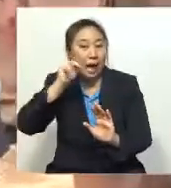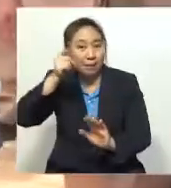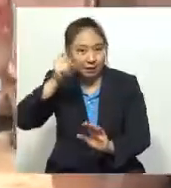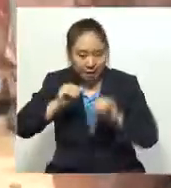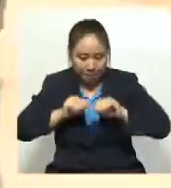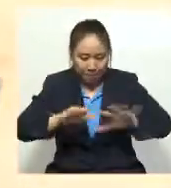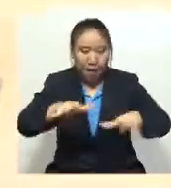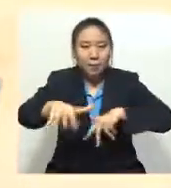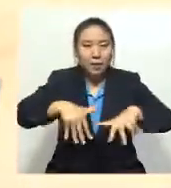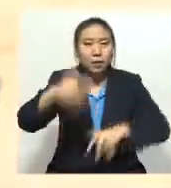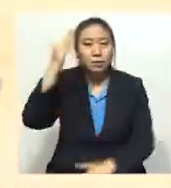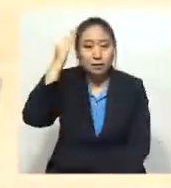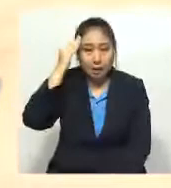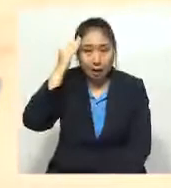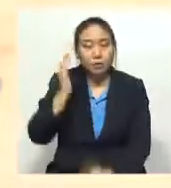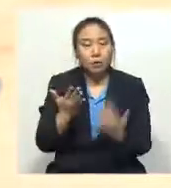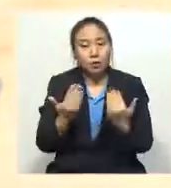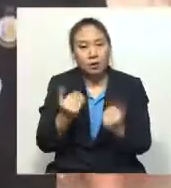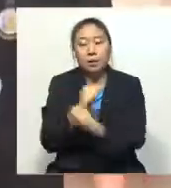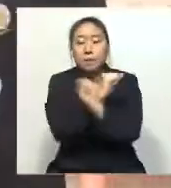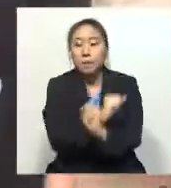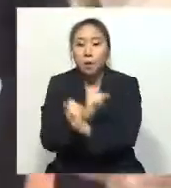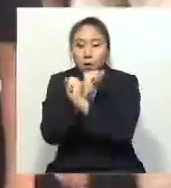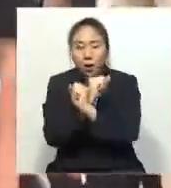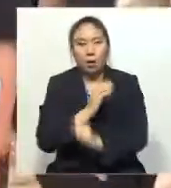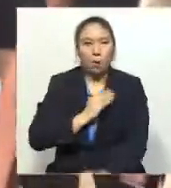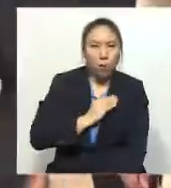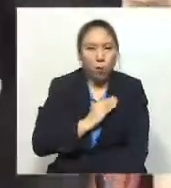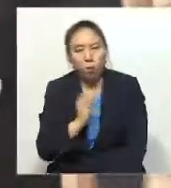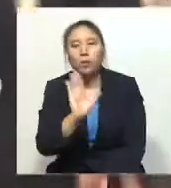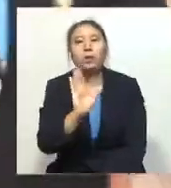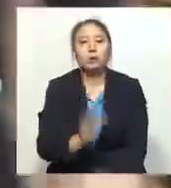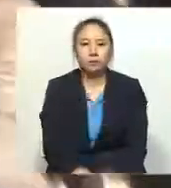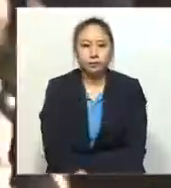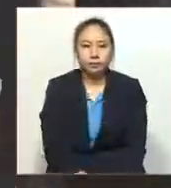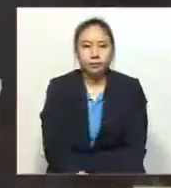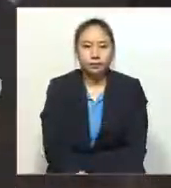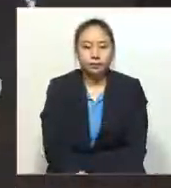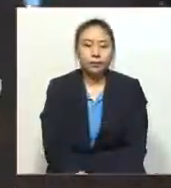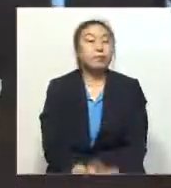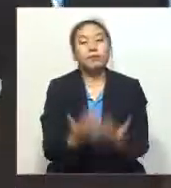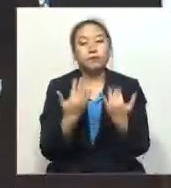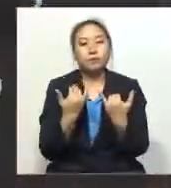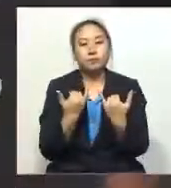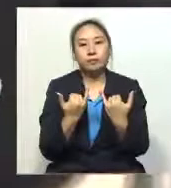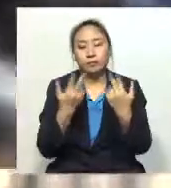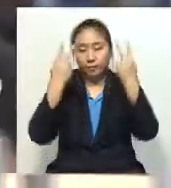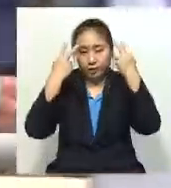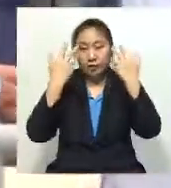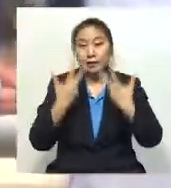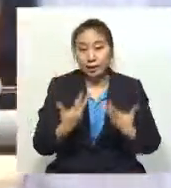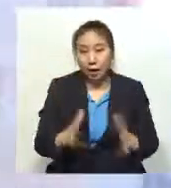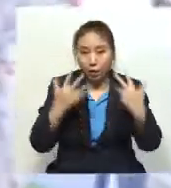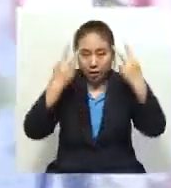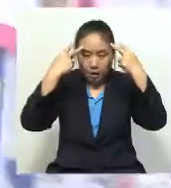นรับทราบข้อเท็จจริงให้มีความพร้อมในการรับมือโดยไม่ตื่นตระหนกจนเกินไปจากนั้นค่ะท่านนายกรัฐมนตรีนะ